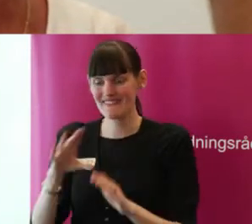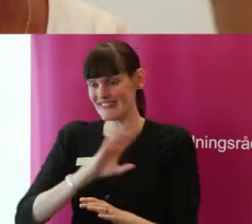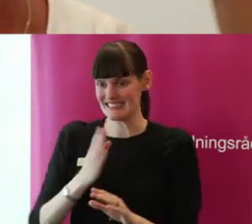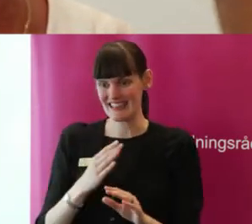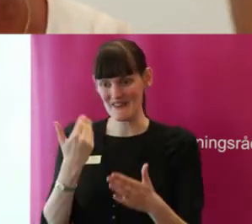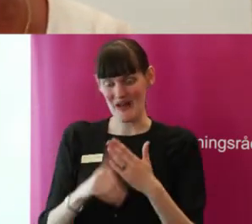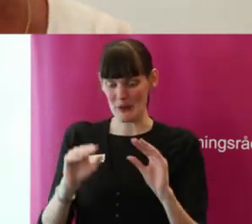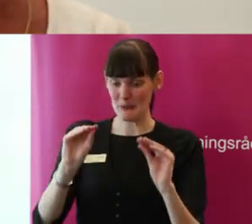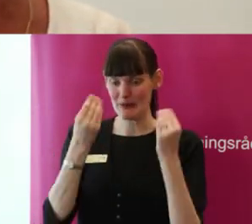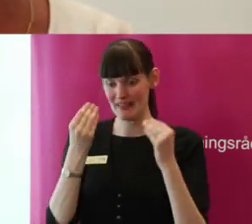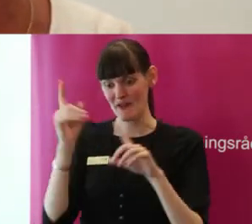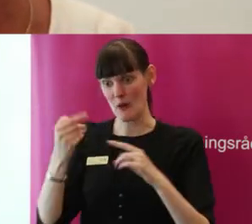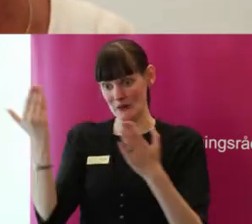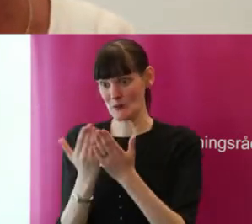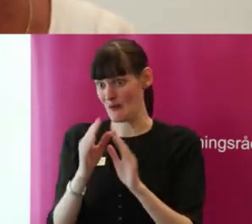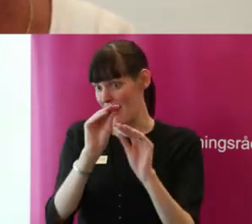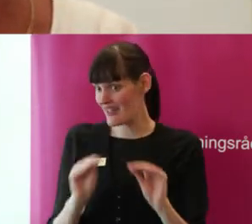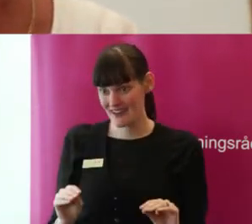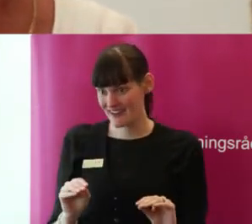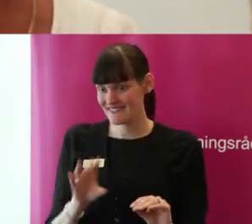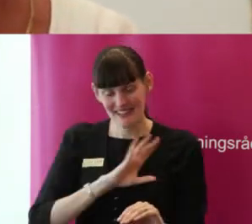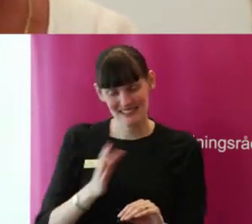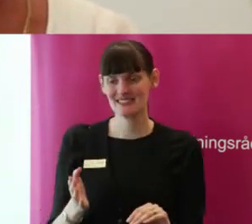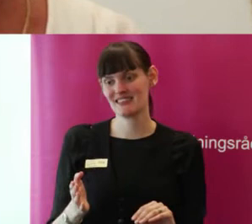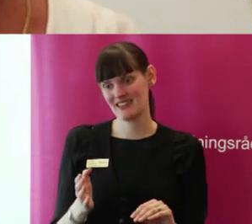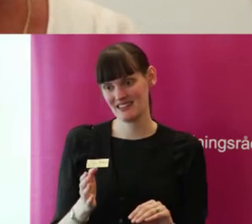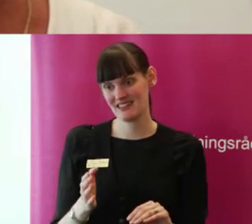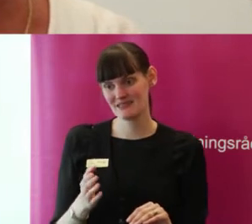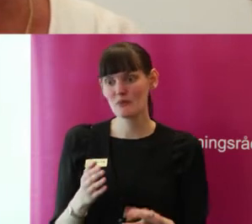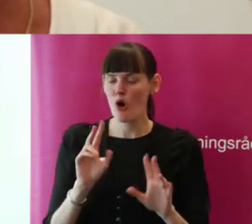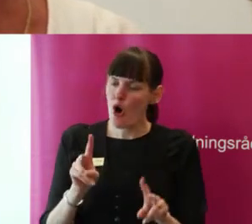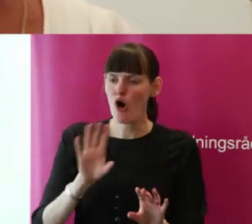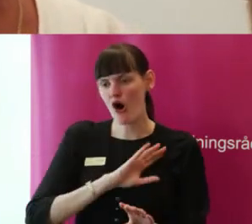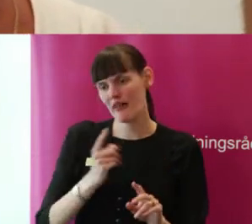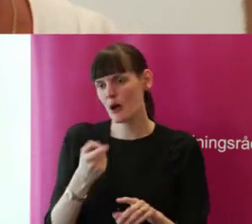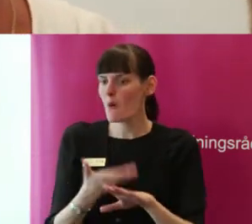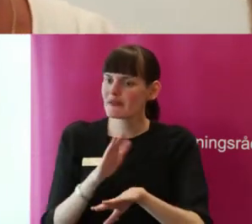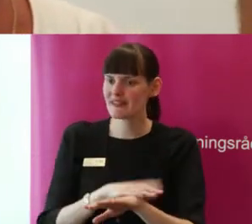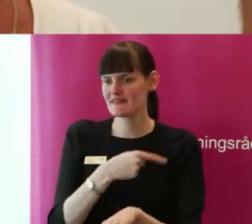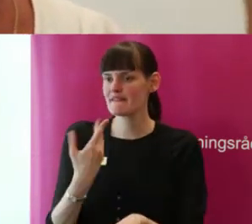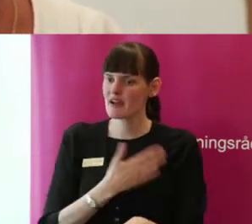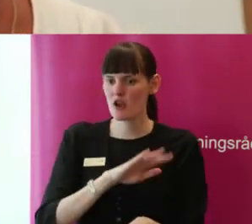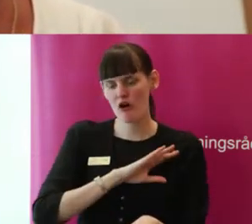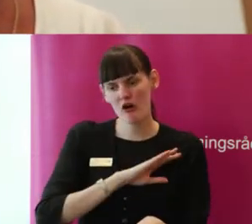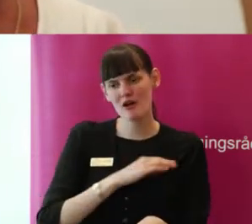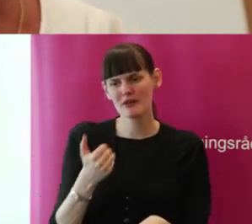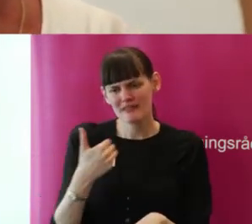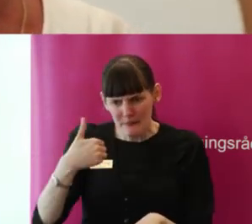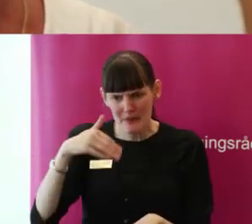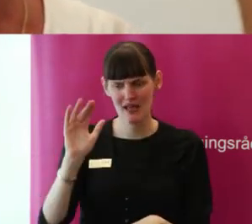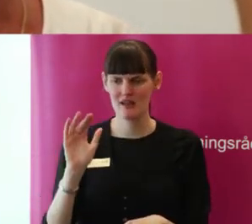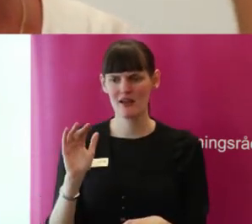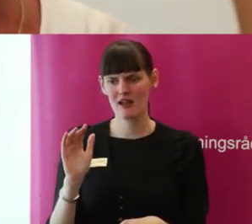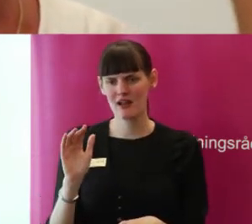folkhögskollärare med den kompetens som man efterfrågar. Och det behövs en längre resa. Det behövs